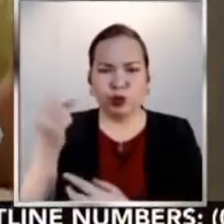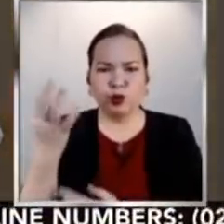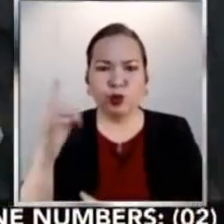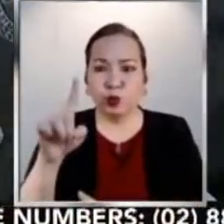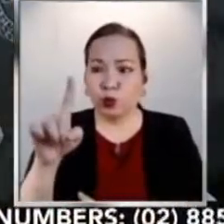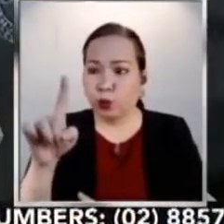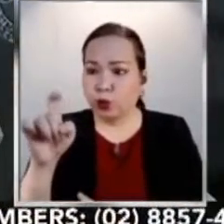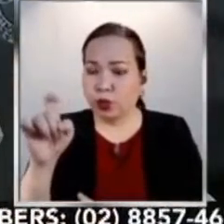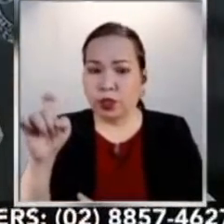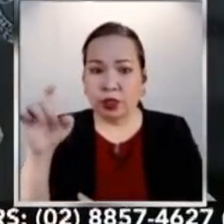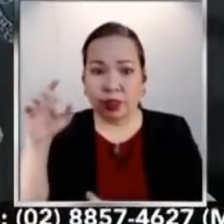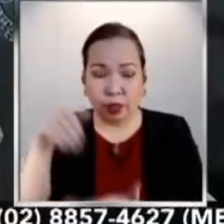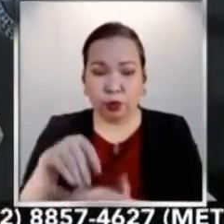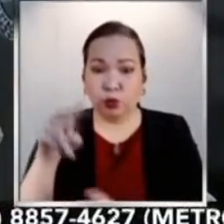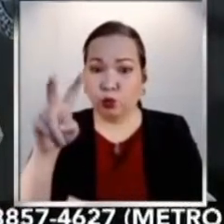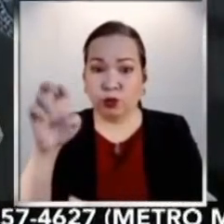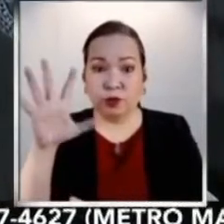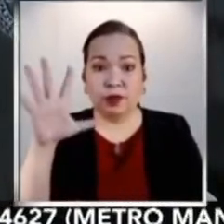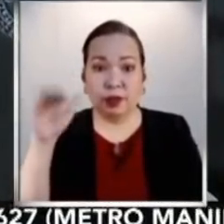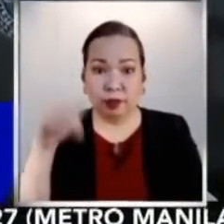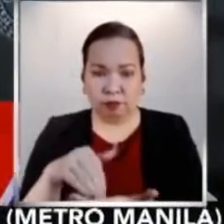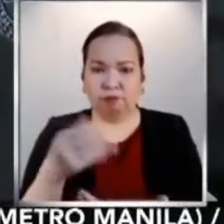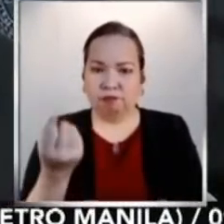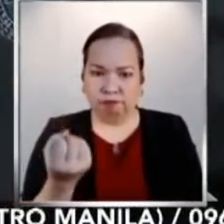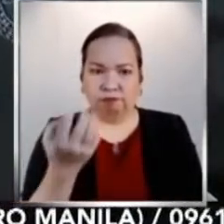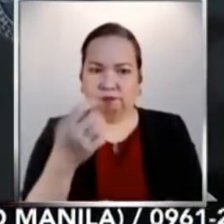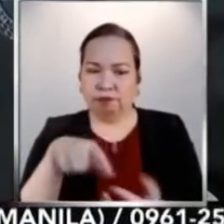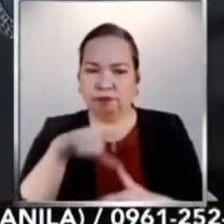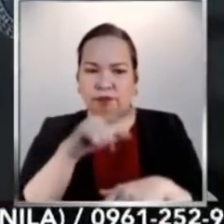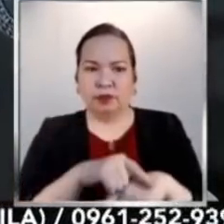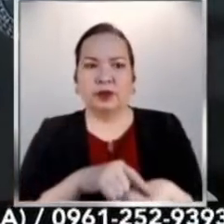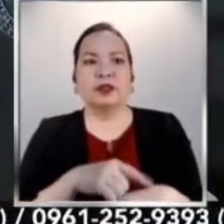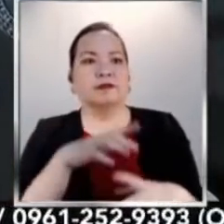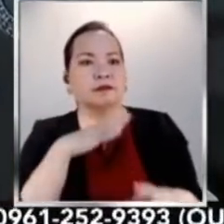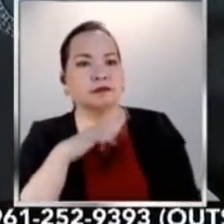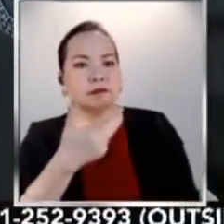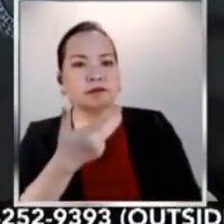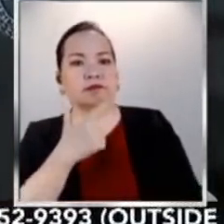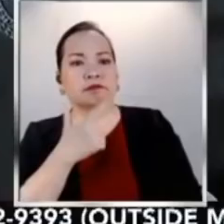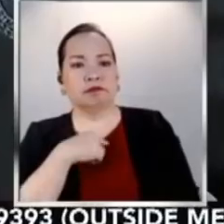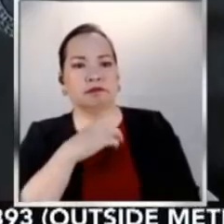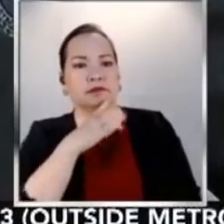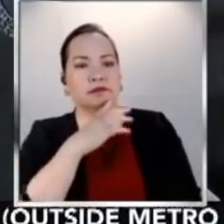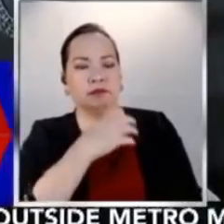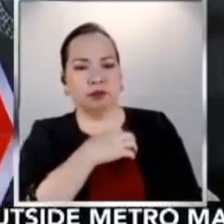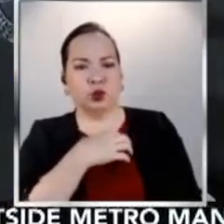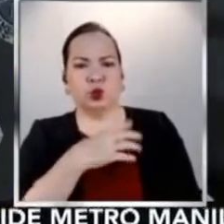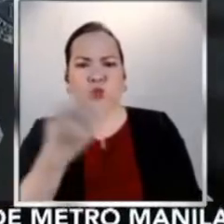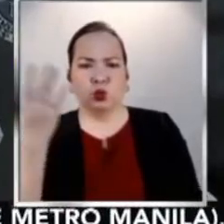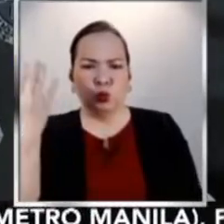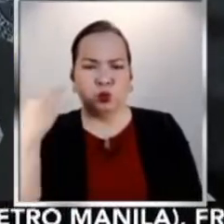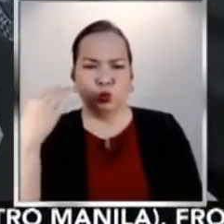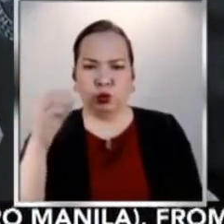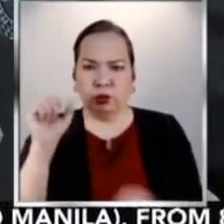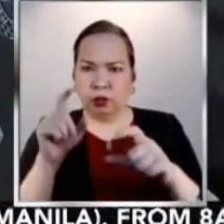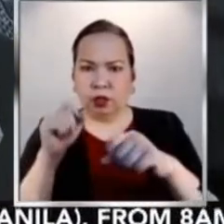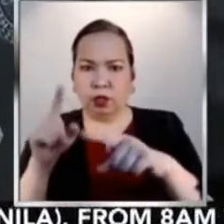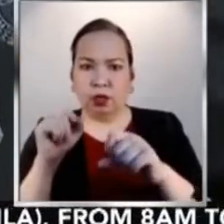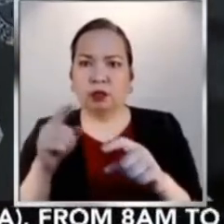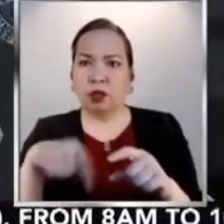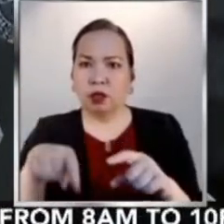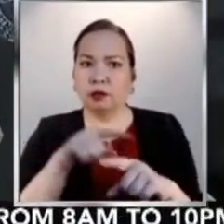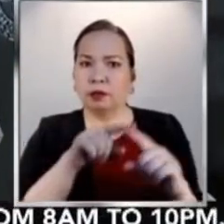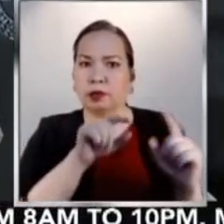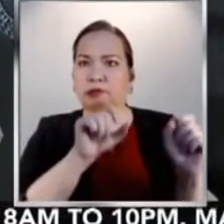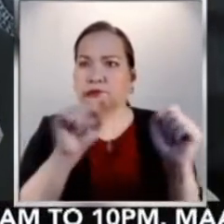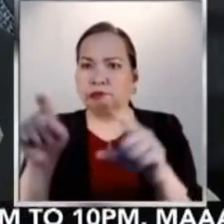pesos. Matagal nang nagbibinta itong subject. Mula pa noong 2014, binibinta yung lupa niya without their knowledge, without their